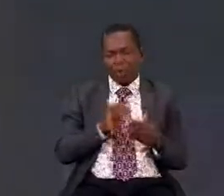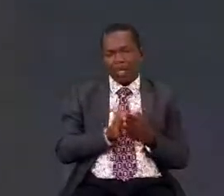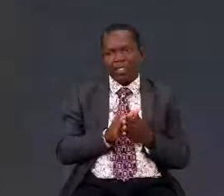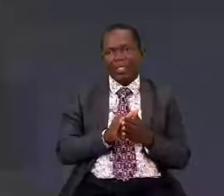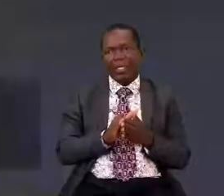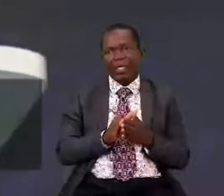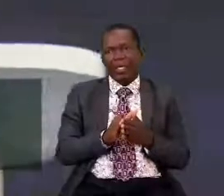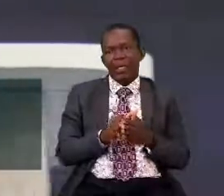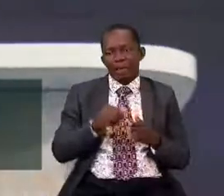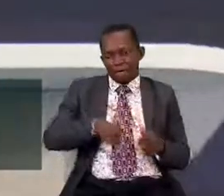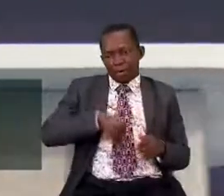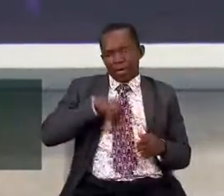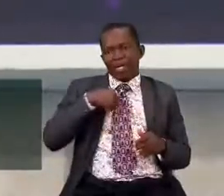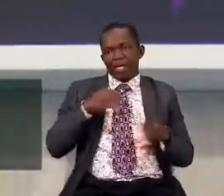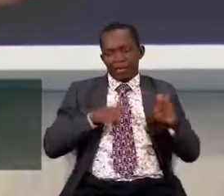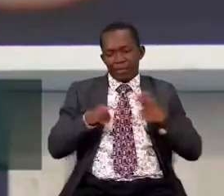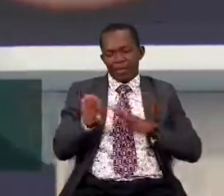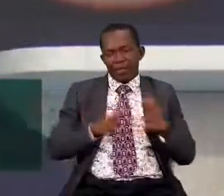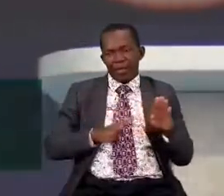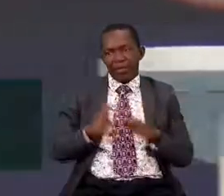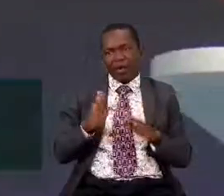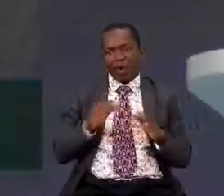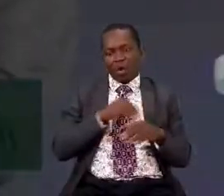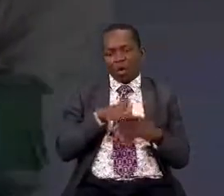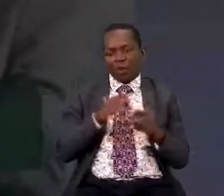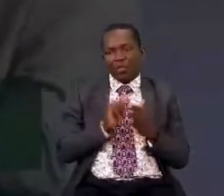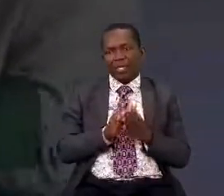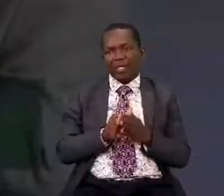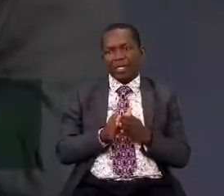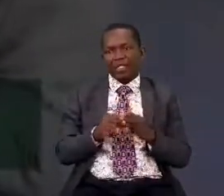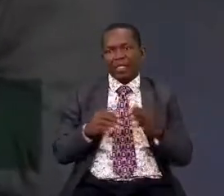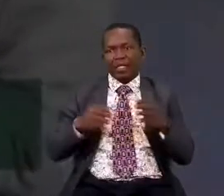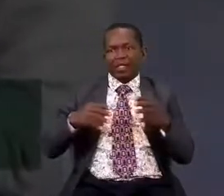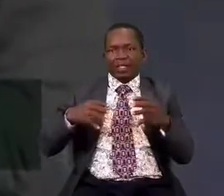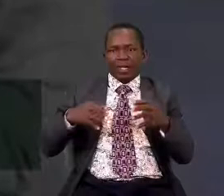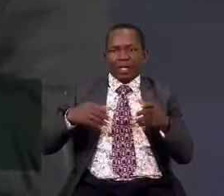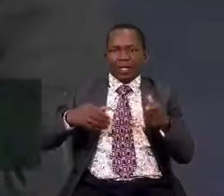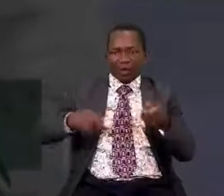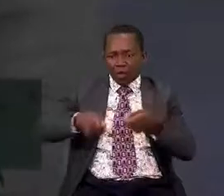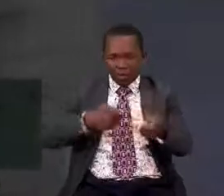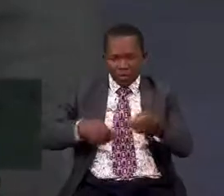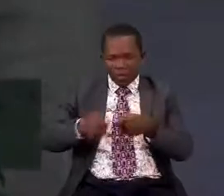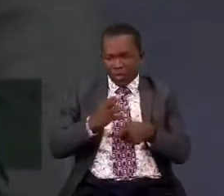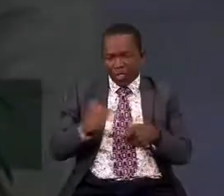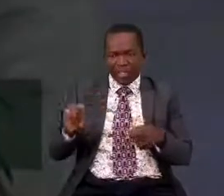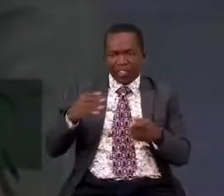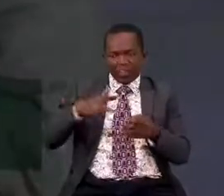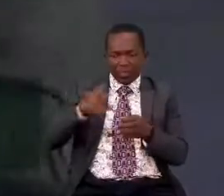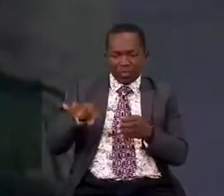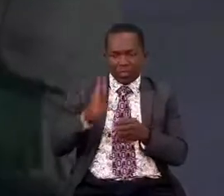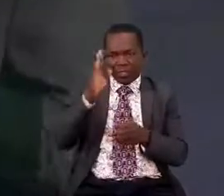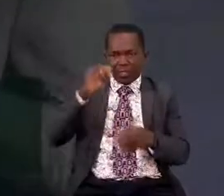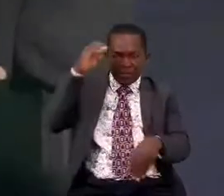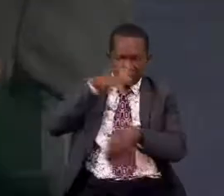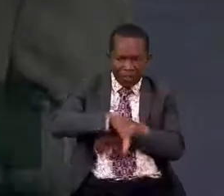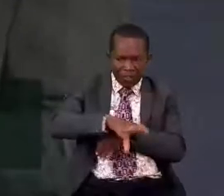d'attitude qui bondit sur les autres, ce type d'imposition de soi sur les autres et